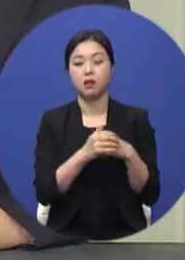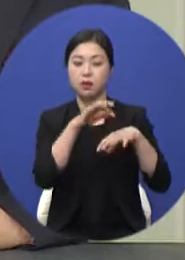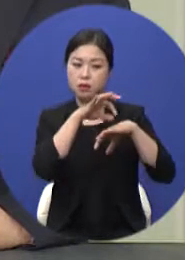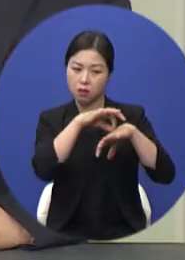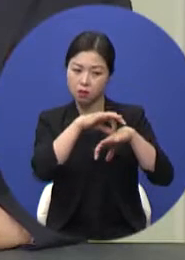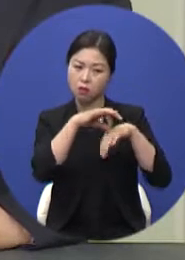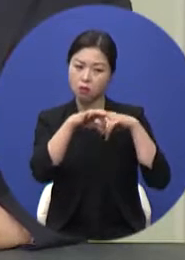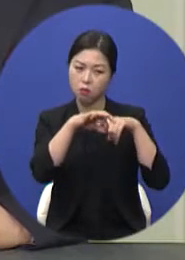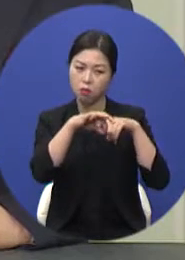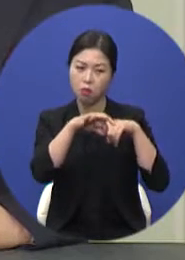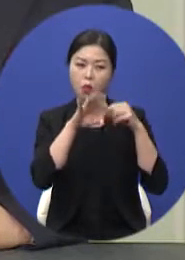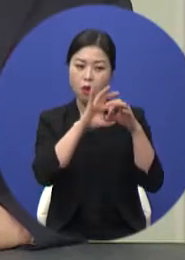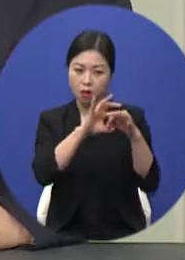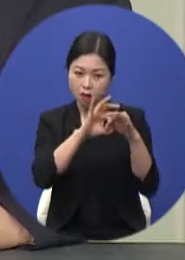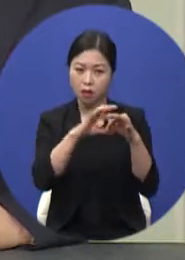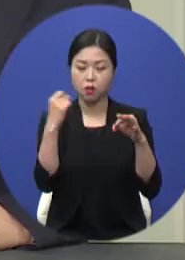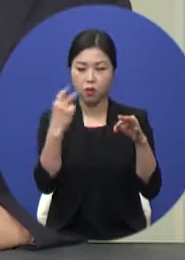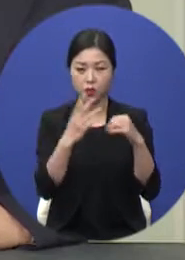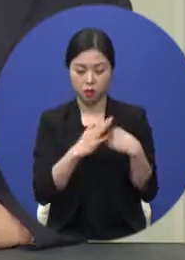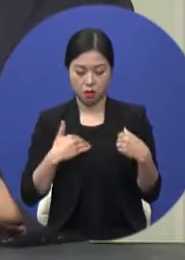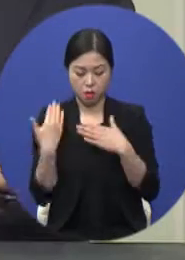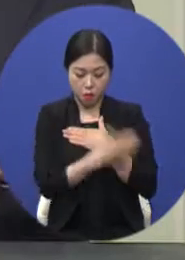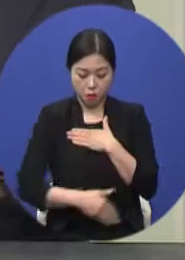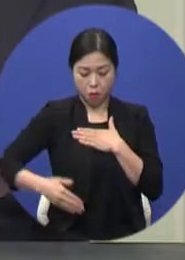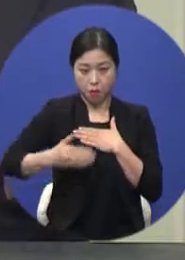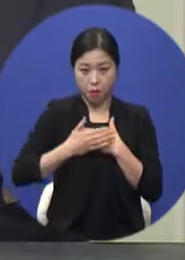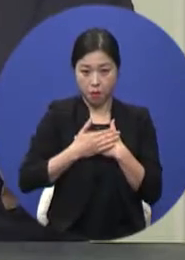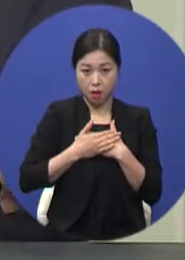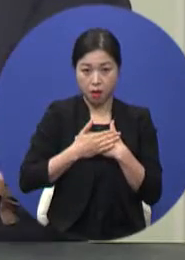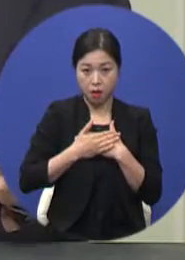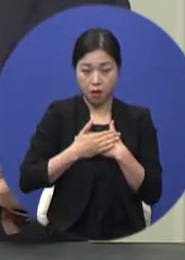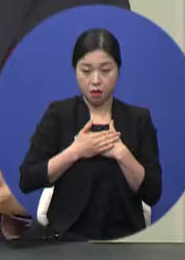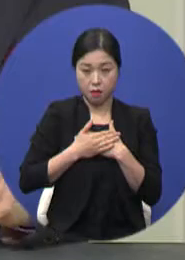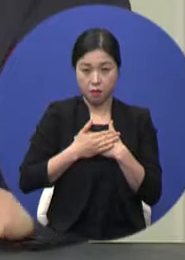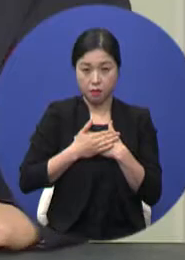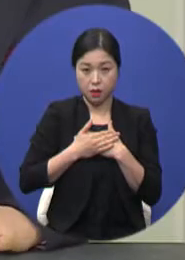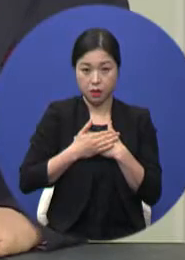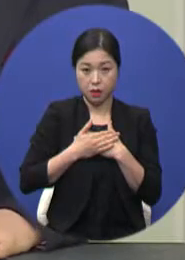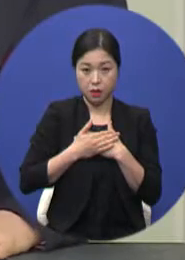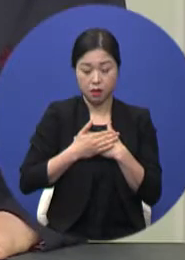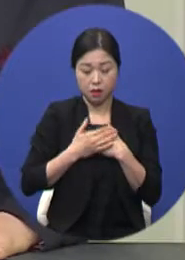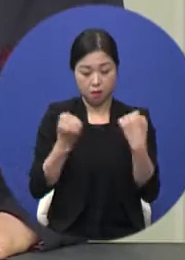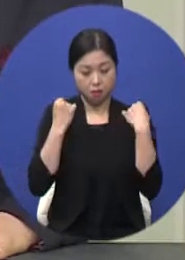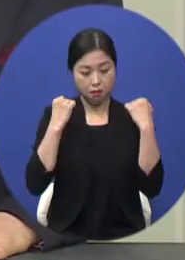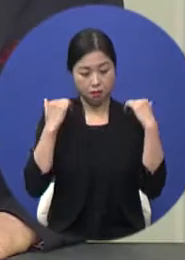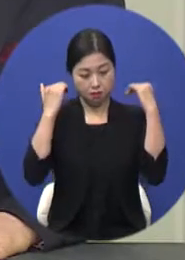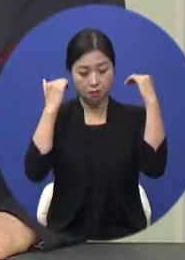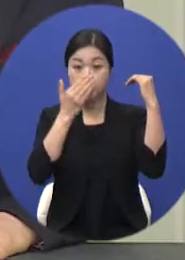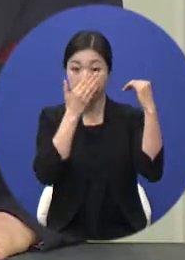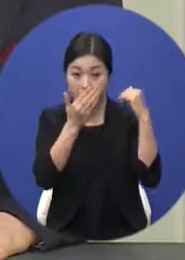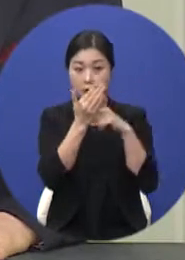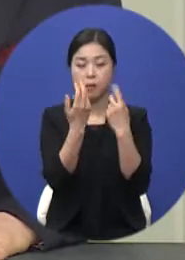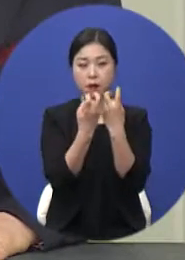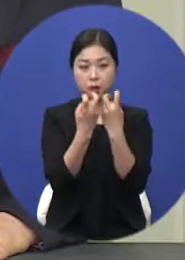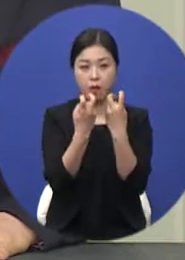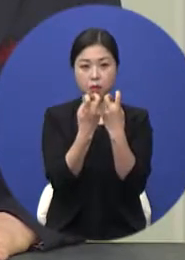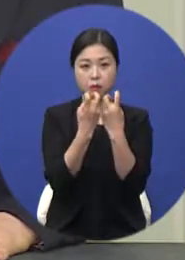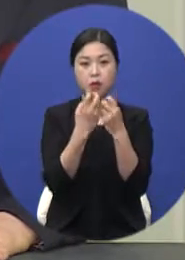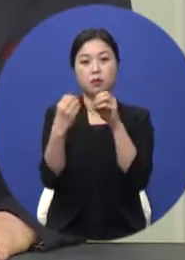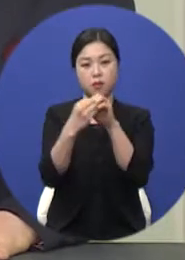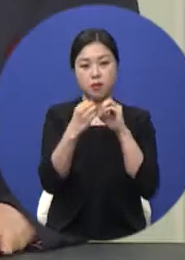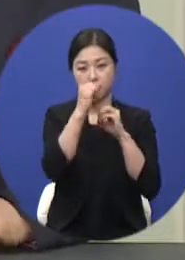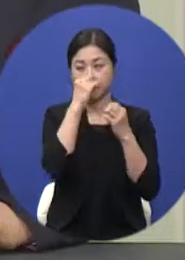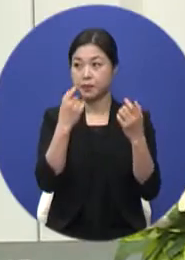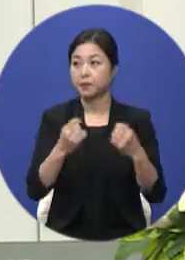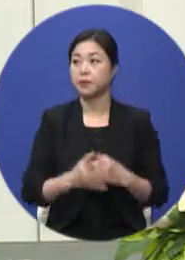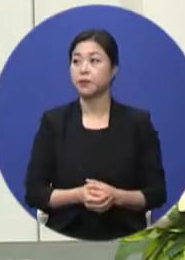성행위나 아니면은 그 갖다가 이제 내 몸이랑 같이 상승 효과를 갖다 낼 수 있는 어떤 그런 강의를 갖다가 좀 많이 하고 있습니다.